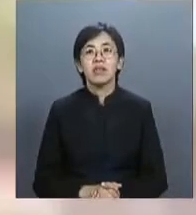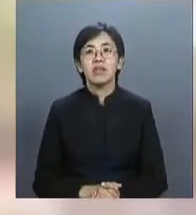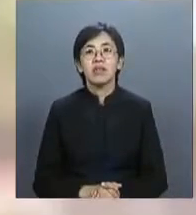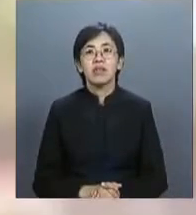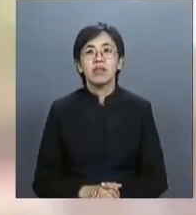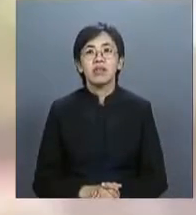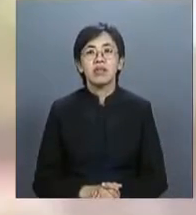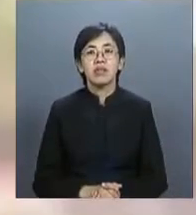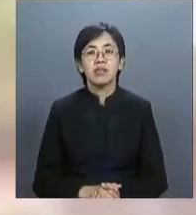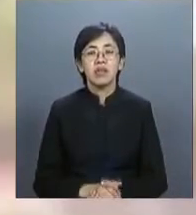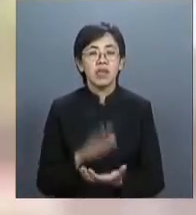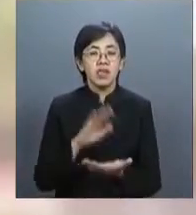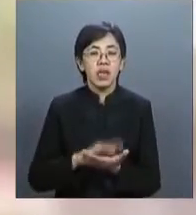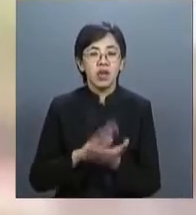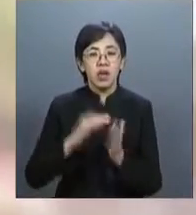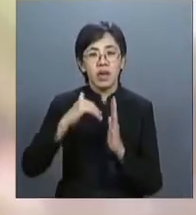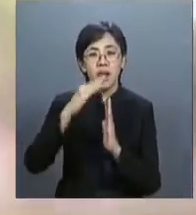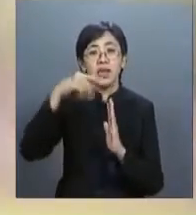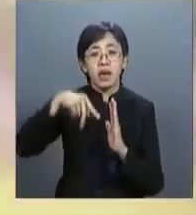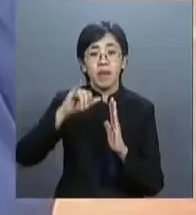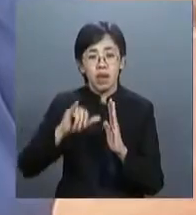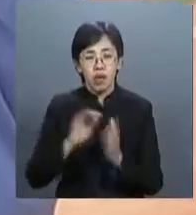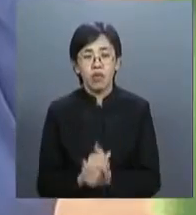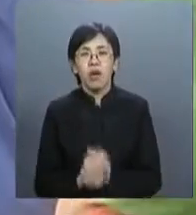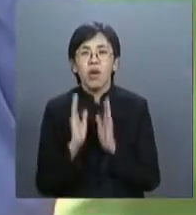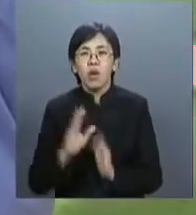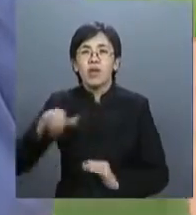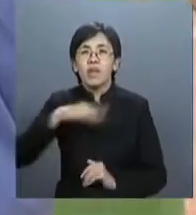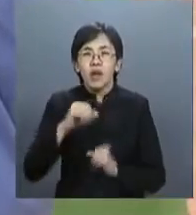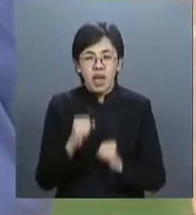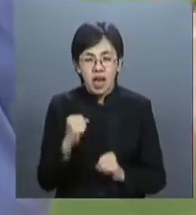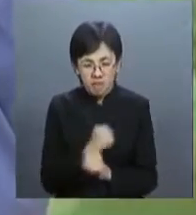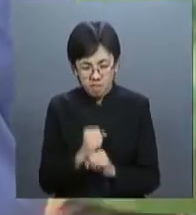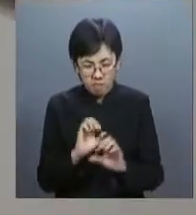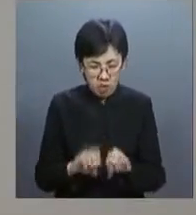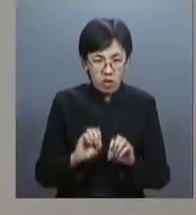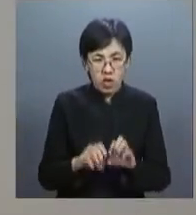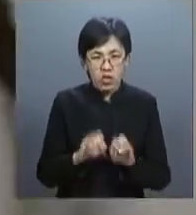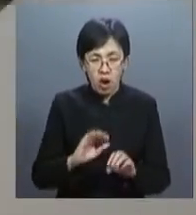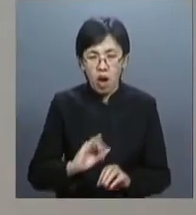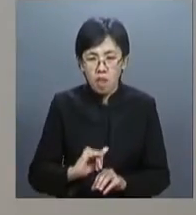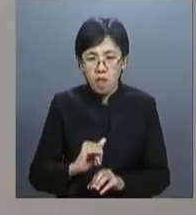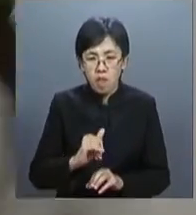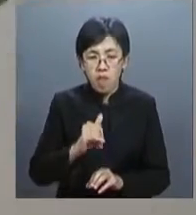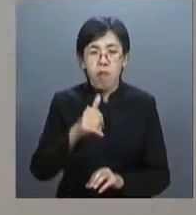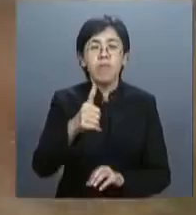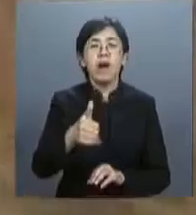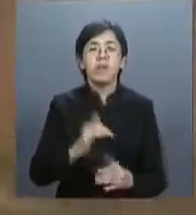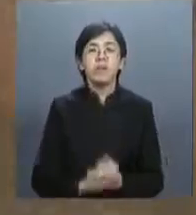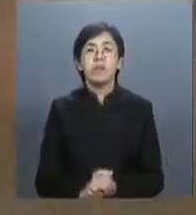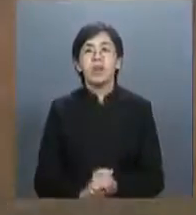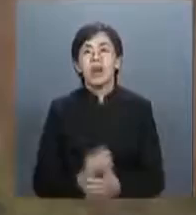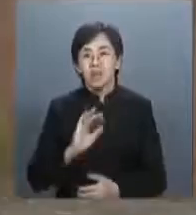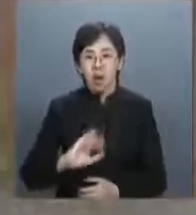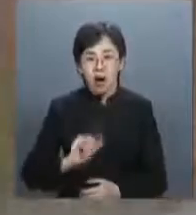ผลผลิตจากโรงเรียนพะเยาพิทยาคมที่หลายๆฝ่ายที่เกี่ยวข้องพยายามปลูกปั้นกันมาอย่างยาวนานเริ่มผีดอกออกผลมาตอบแทนและจ